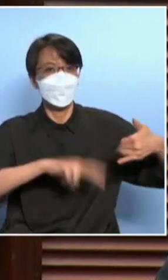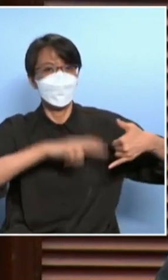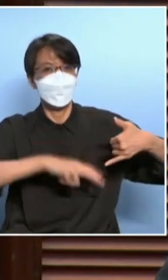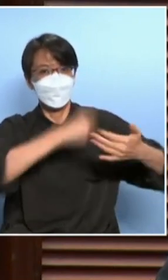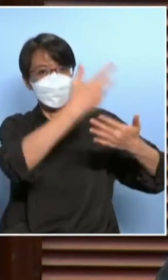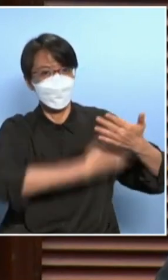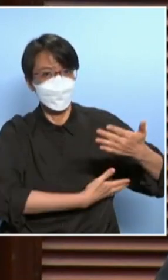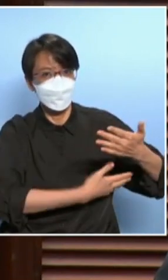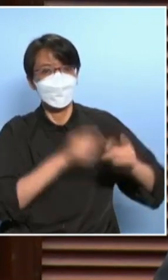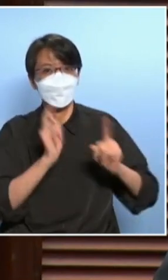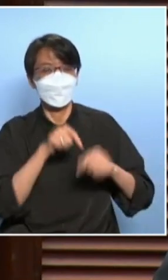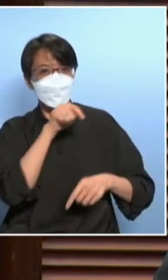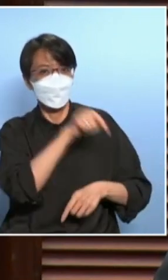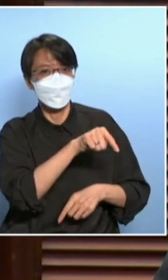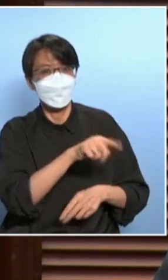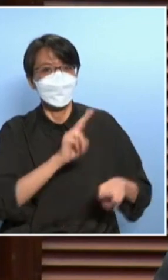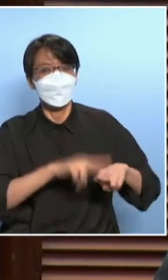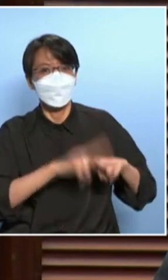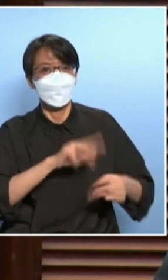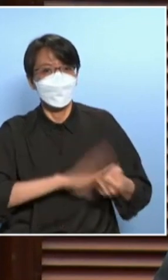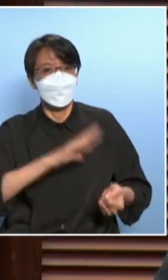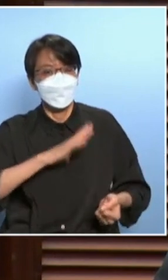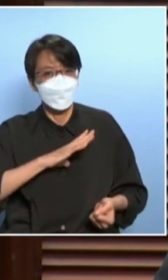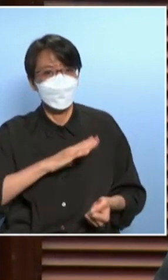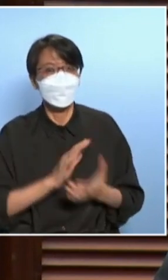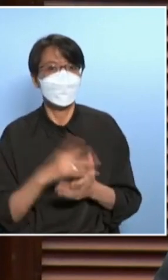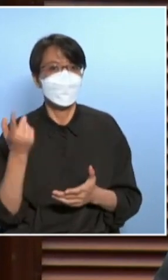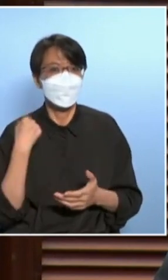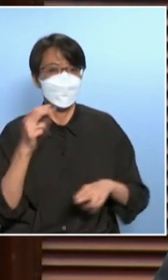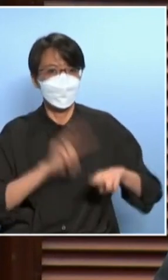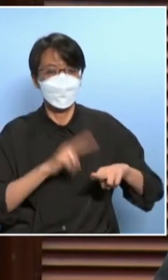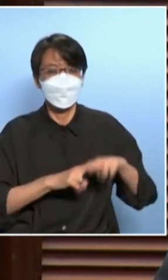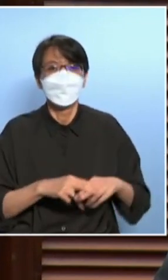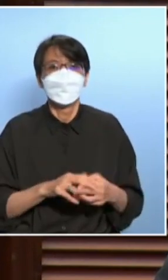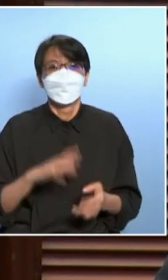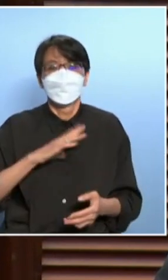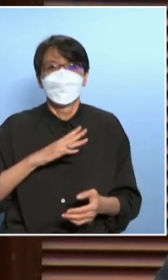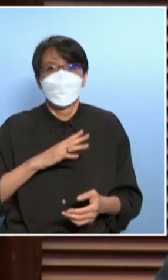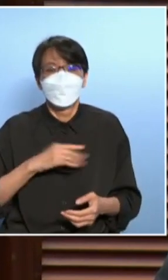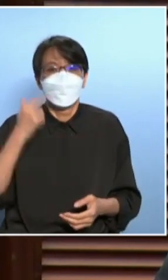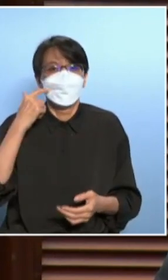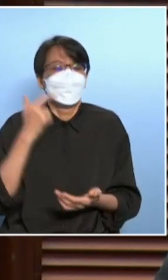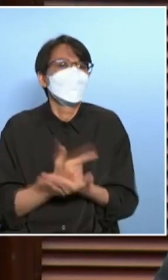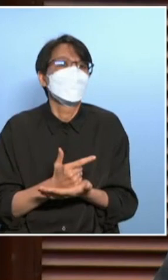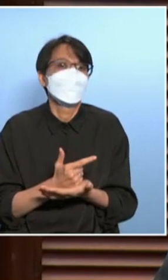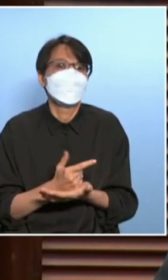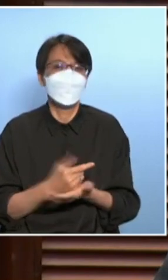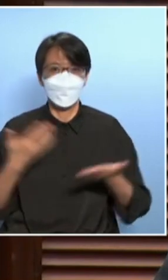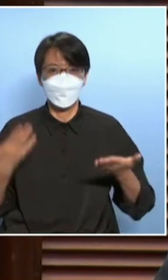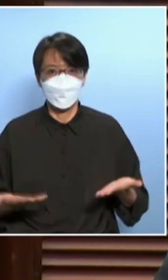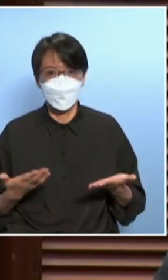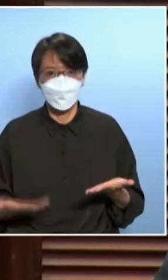策同埋佢本身嘅疫情啊。例如最近嘅疫情內地嘅疫情嚴峻咧，我諗喺呢個時候咧就好難去